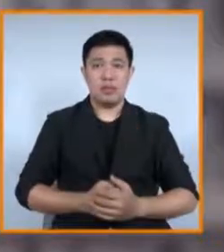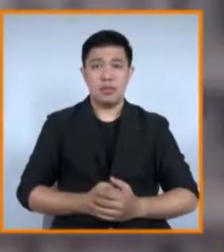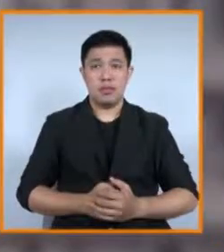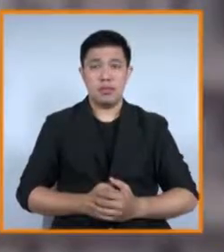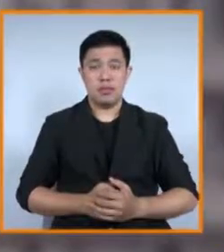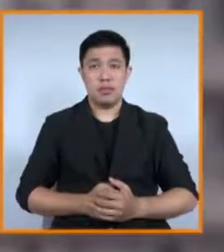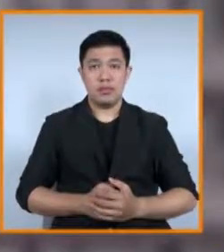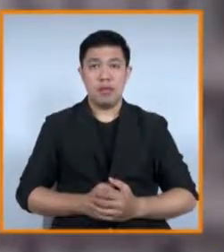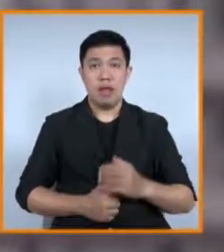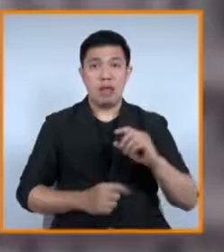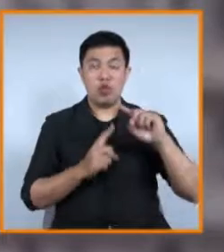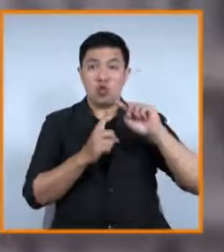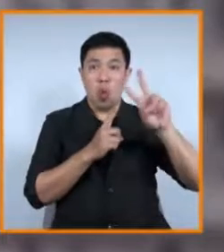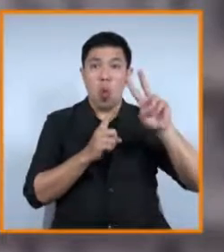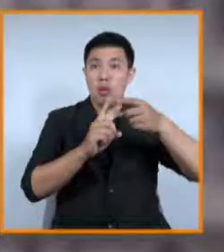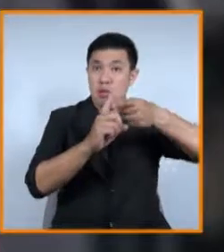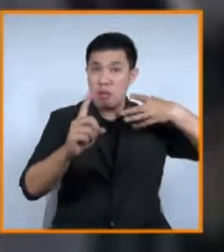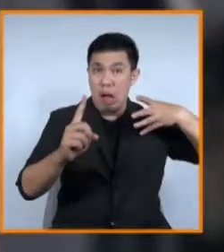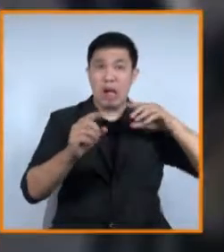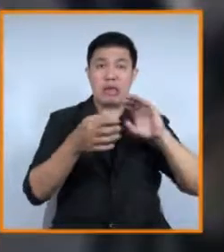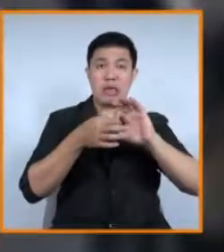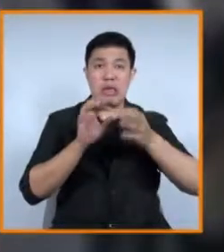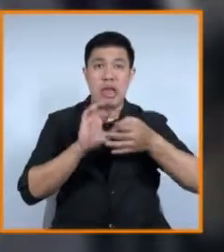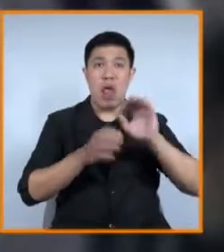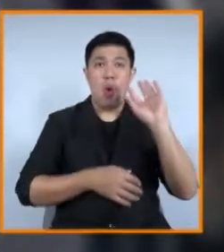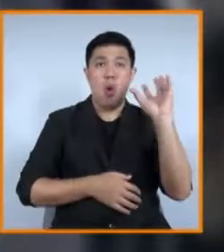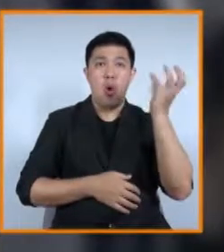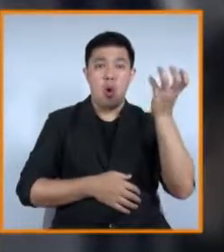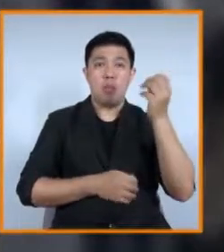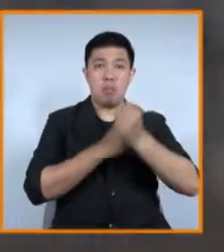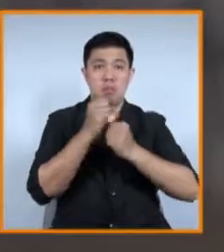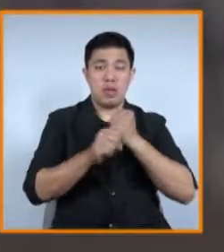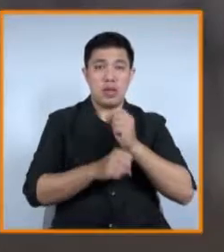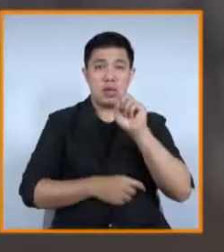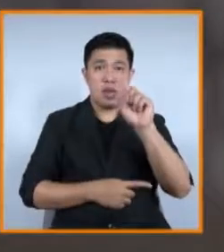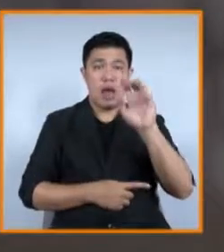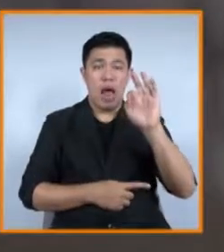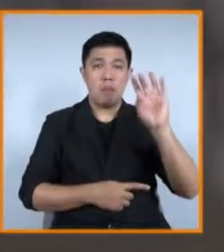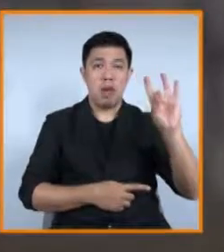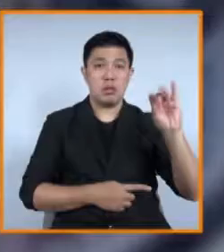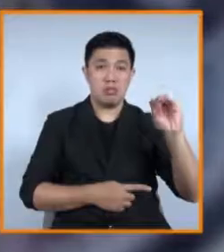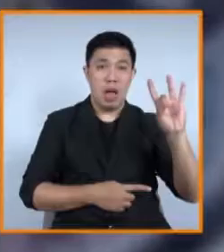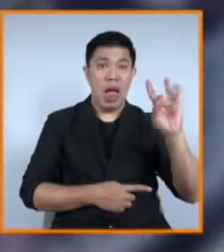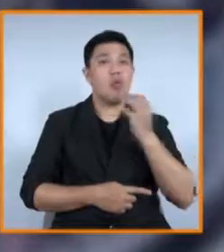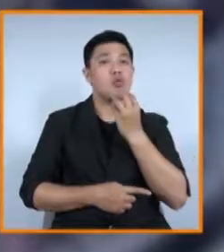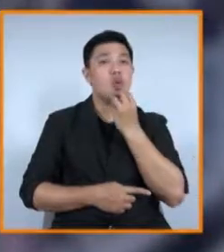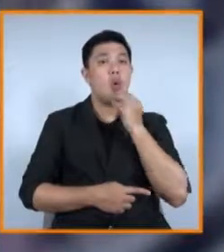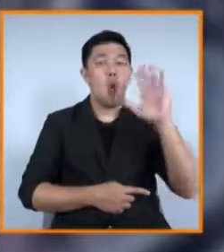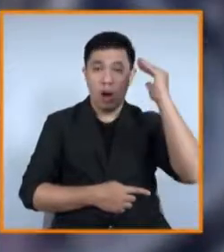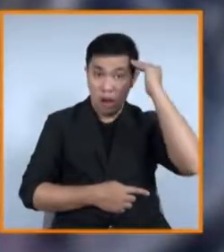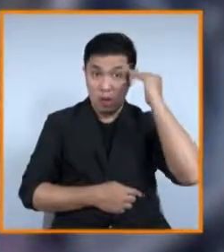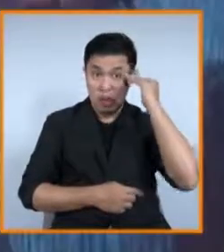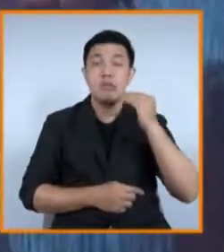ได้โดยคว้าเหรียญเงินกีฬายิงธนูในการแข่งขันโอลิมปิกเกมส์ปี1988ที่กรุงโซของเกาหลีใต้ได้สำ